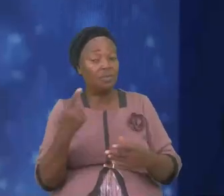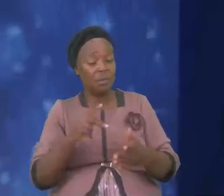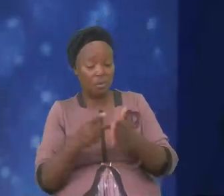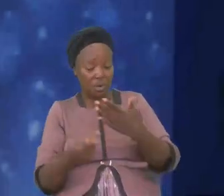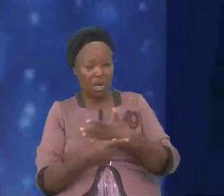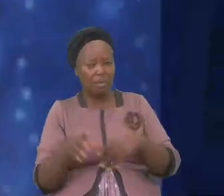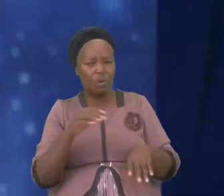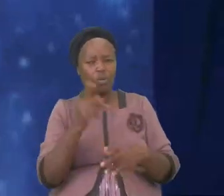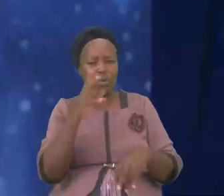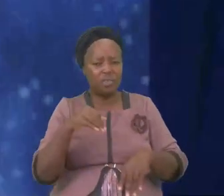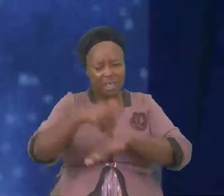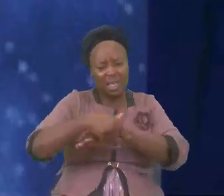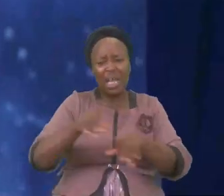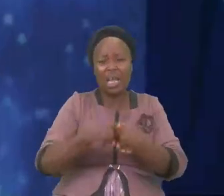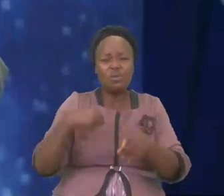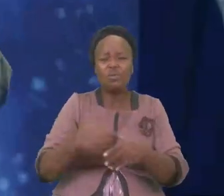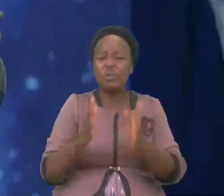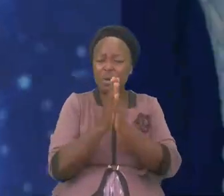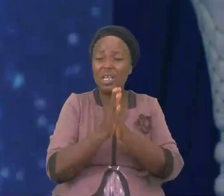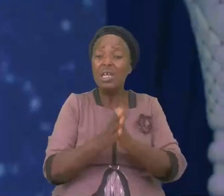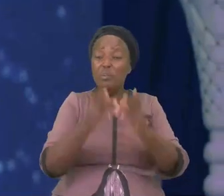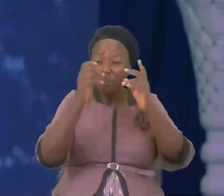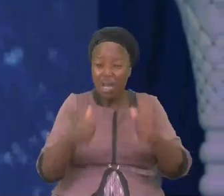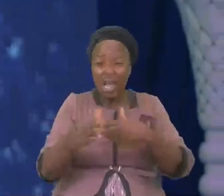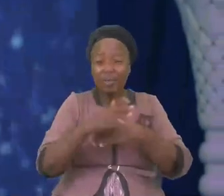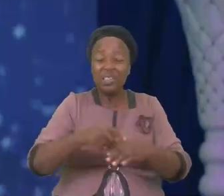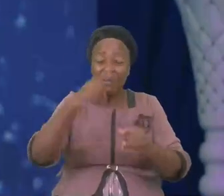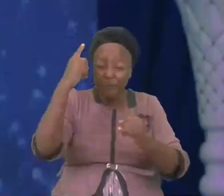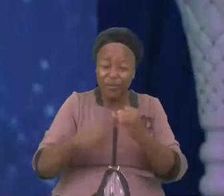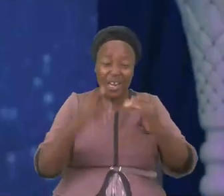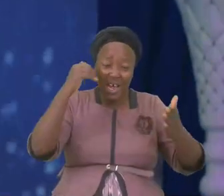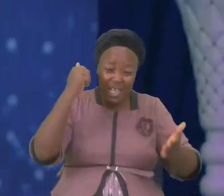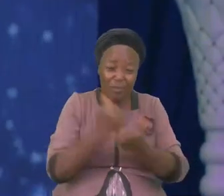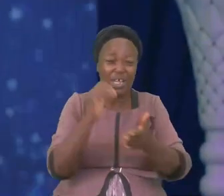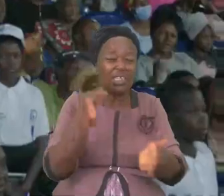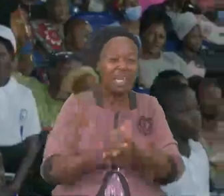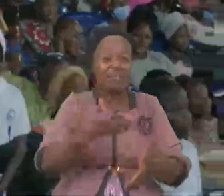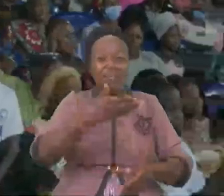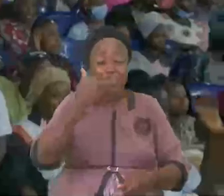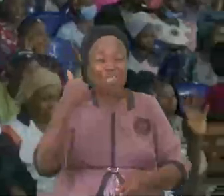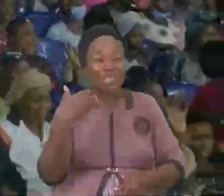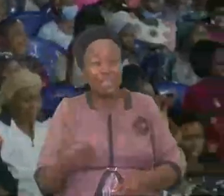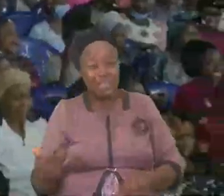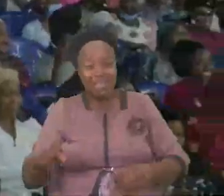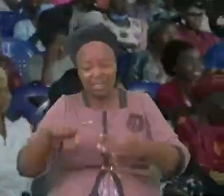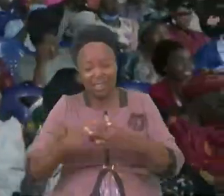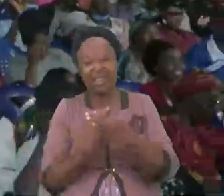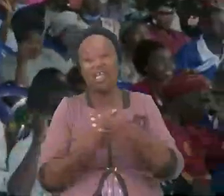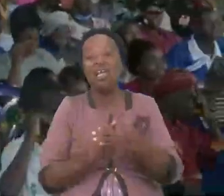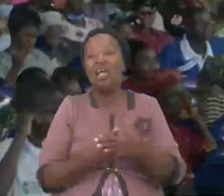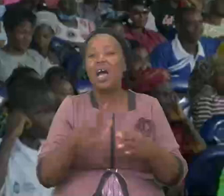prié immédiatement après le dernier amen, cette meilleure chose a